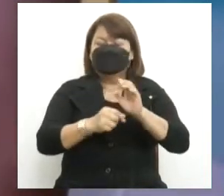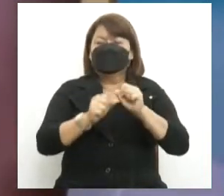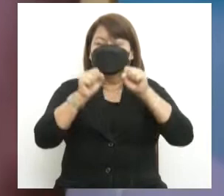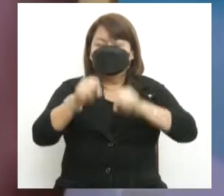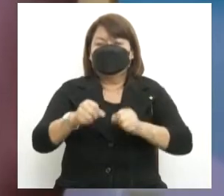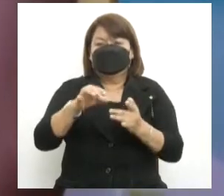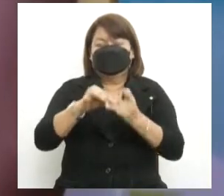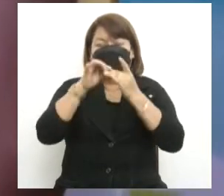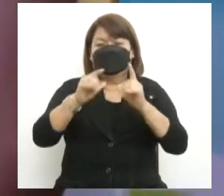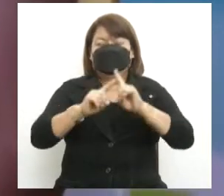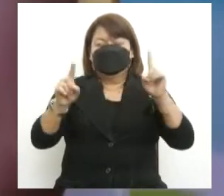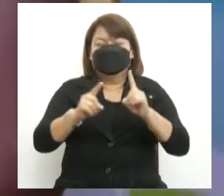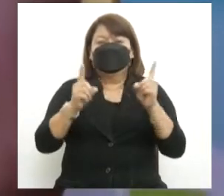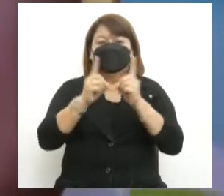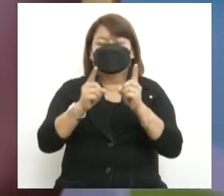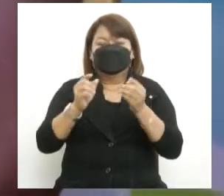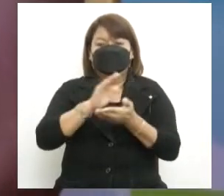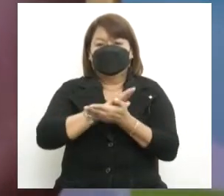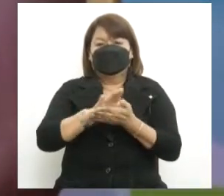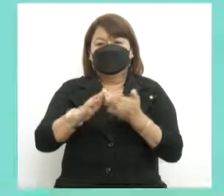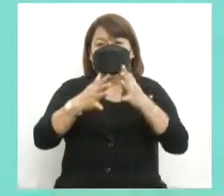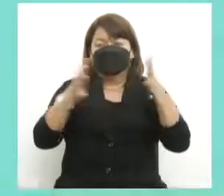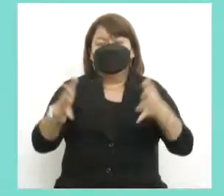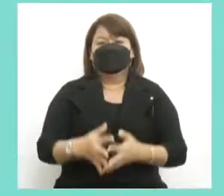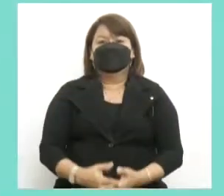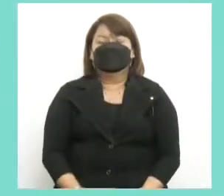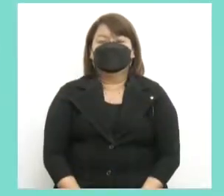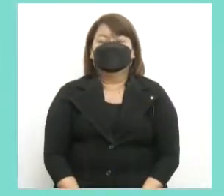ๆและก็ได้ประสบผลสำเร็จมากมายค่ะ